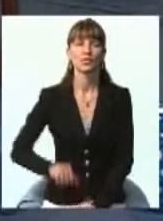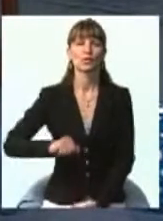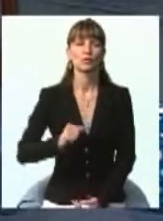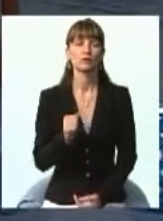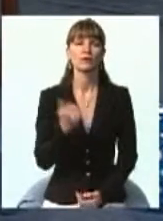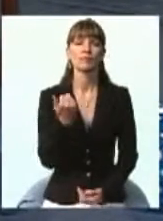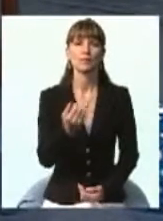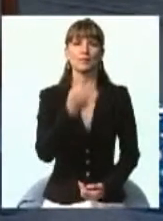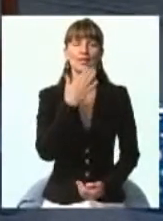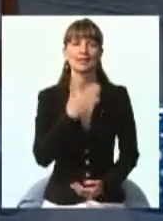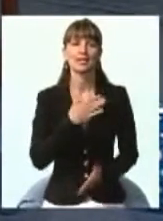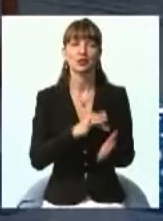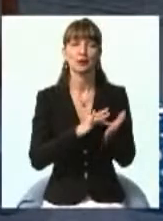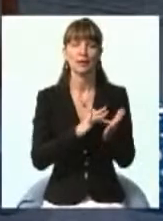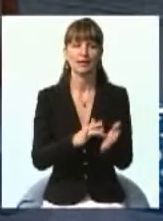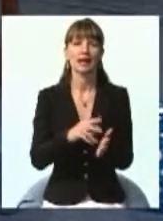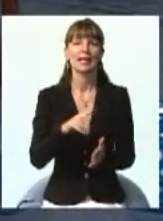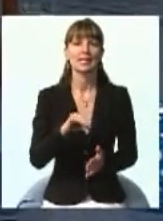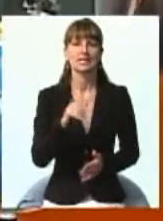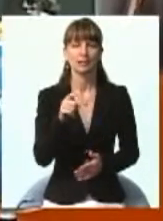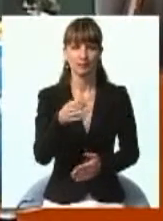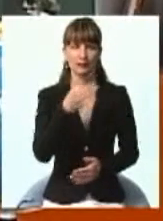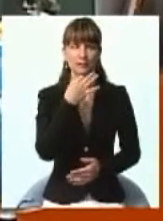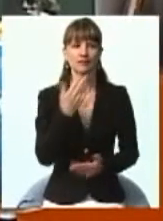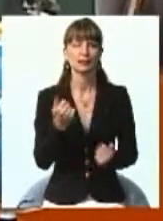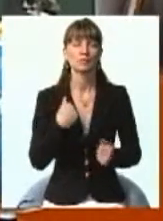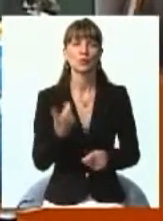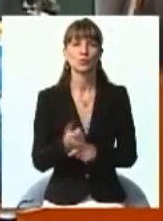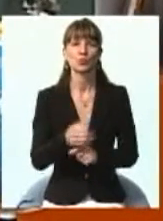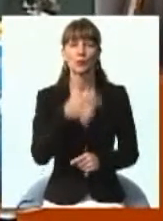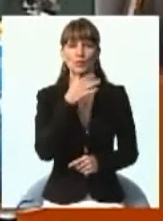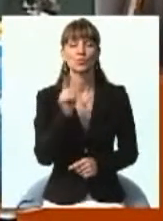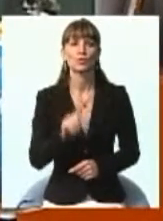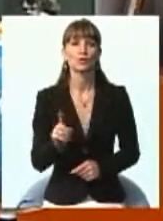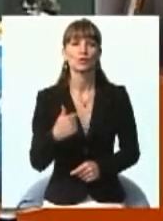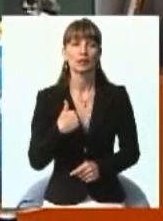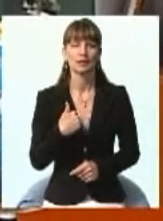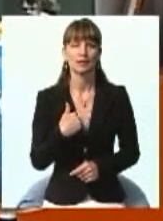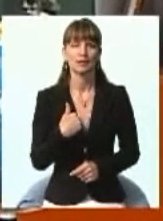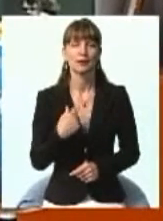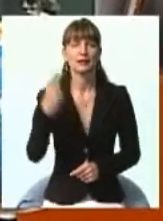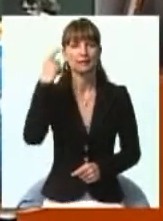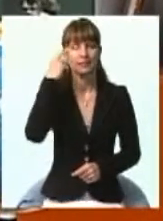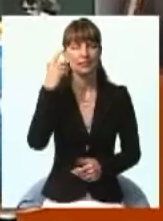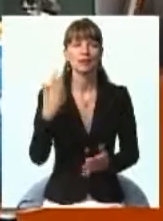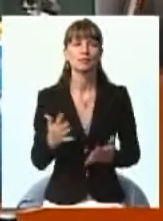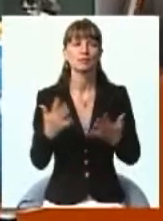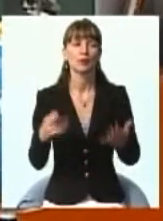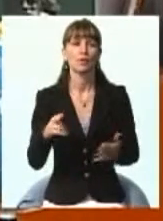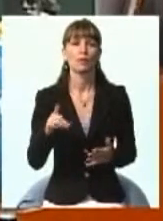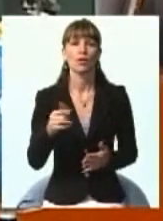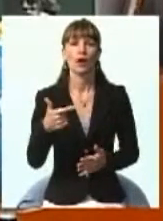Друзі, чи сподобалась вам наша мандрівка? Ліза, тобі сподобалась? Так, мені дуже сподобалось, тому що я дізналася більше